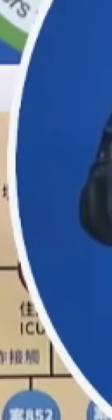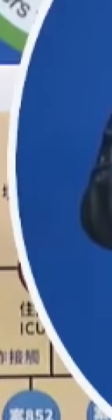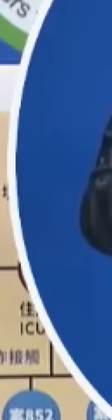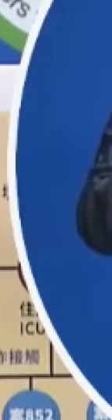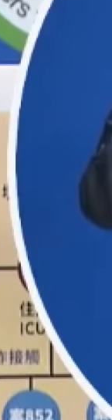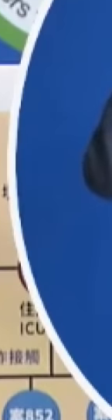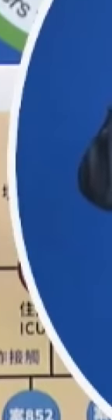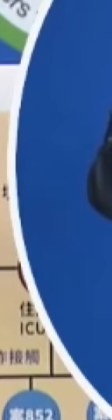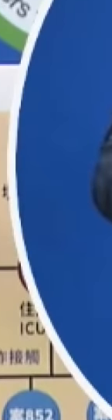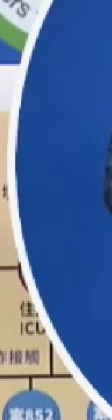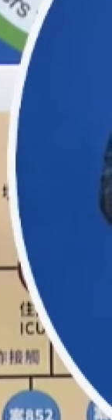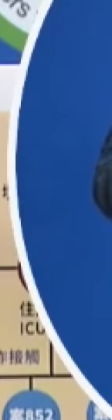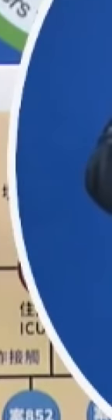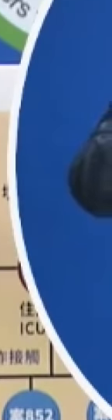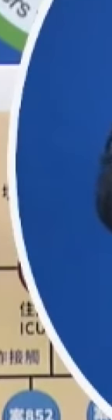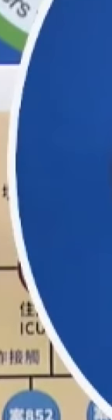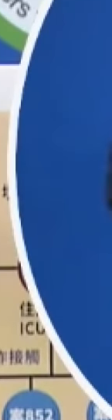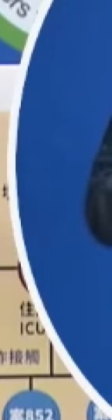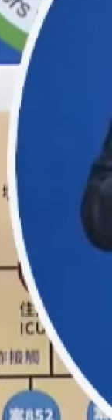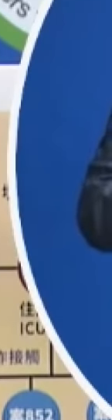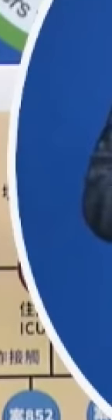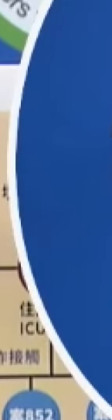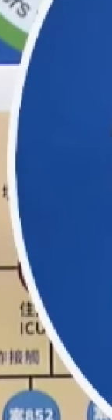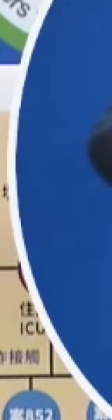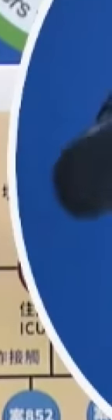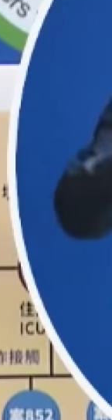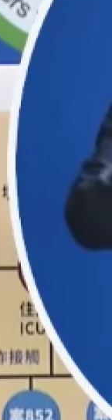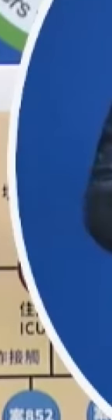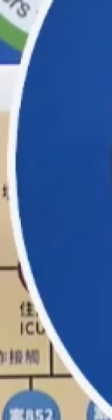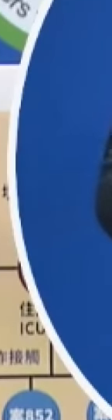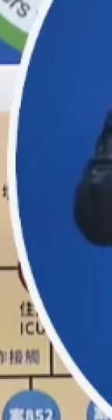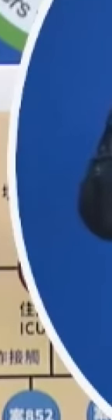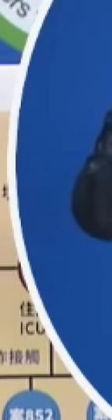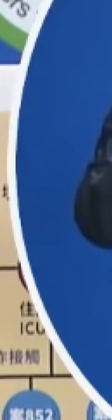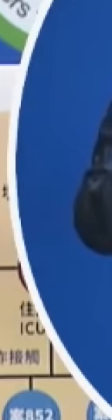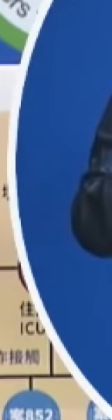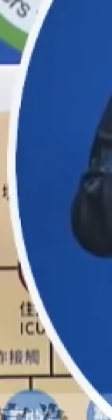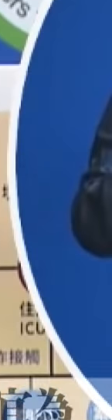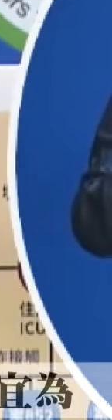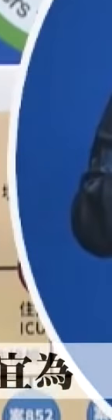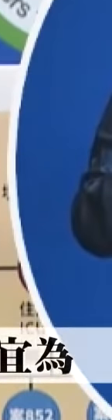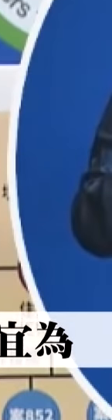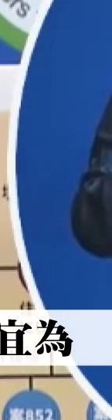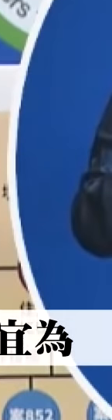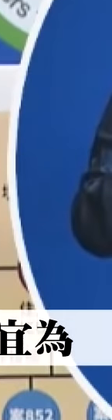那我们建议就是说，跟去年一样呼吁哈，不跑通哈，不失礼了。